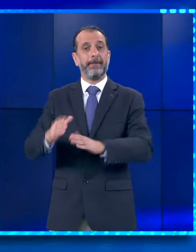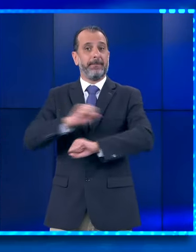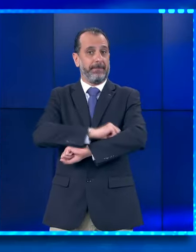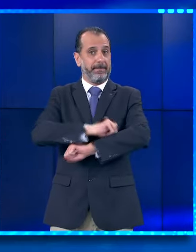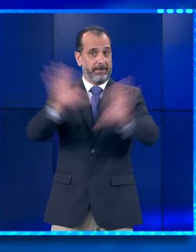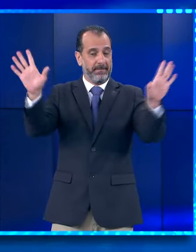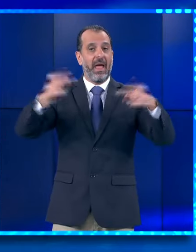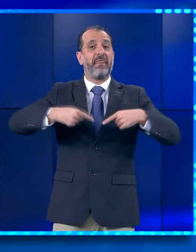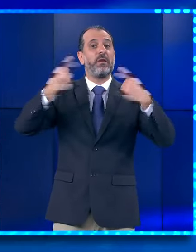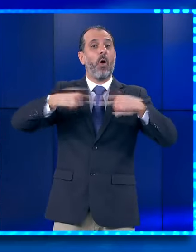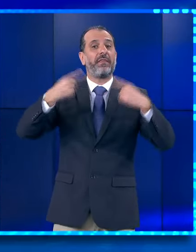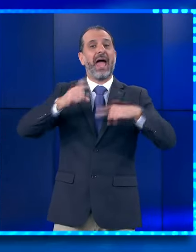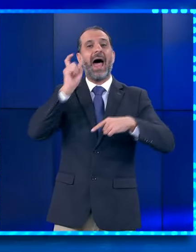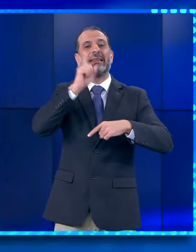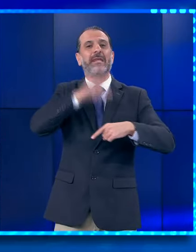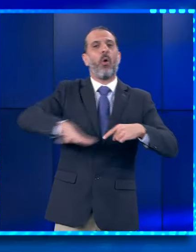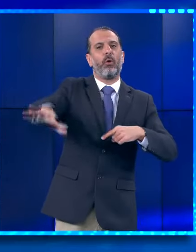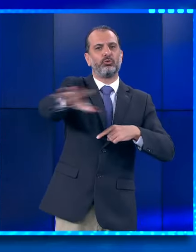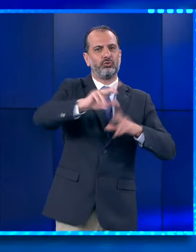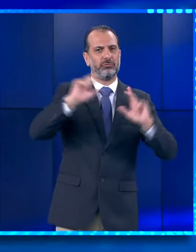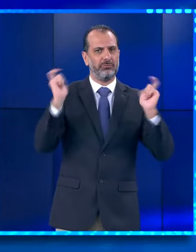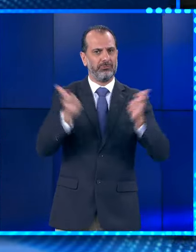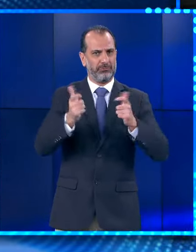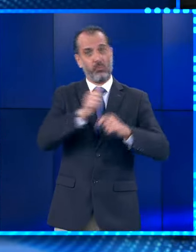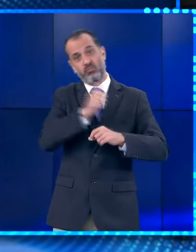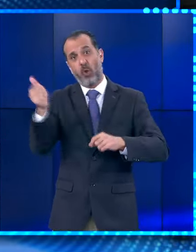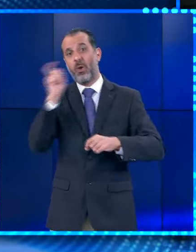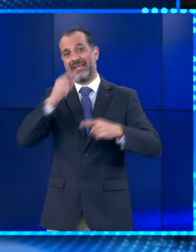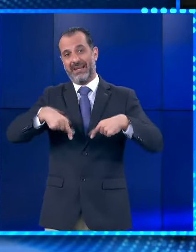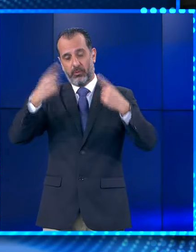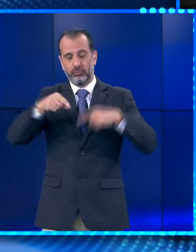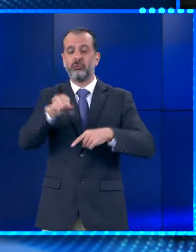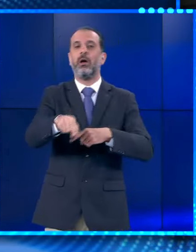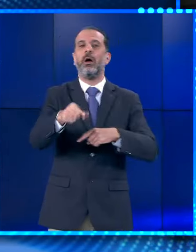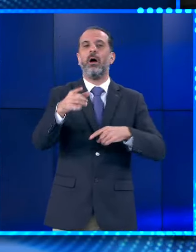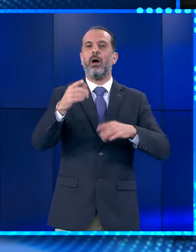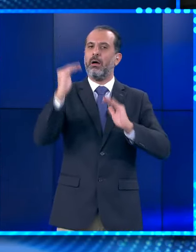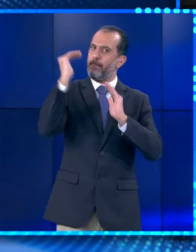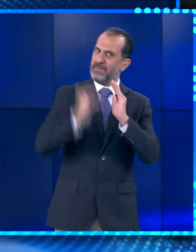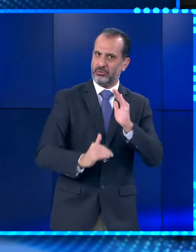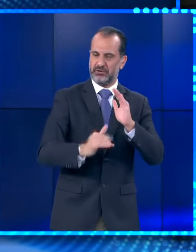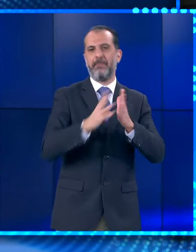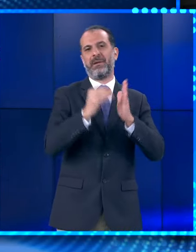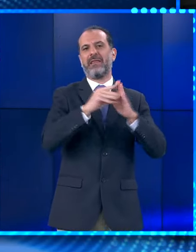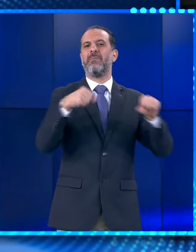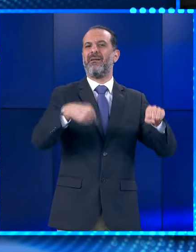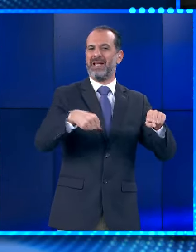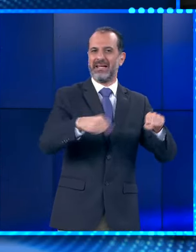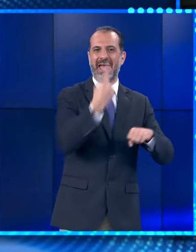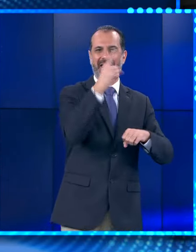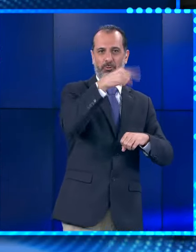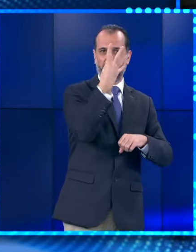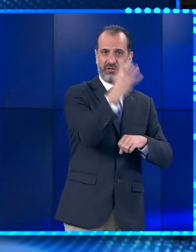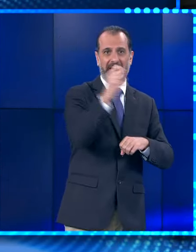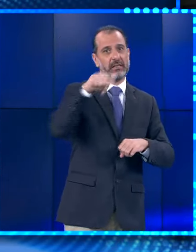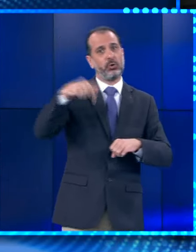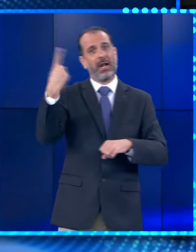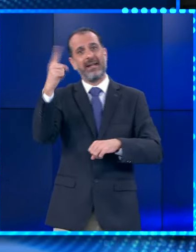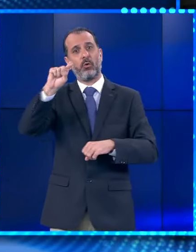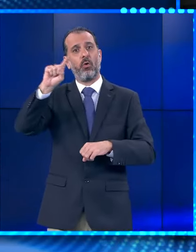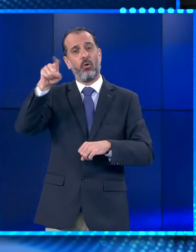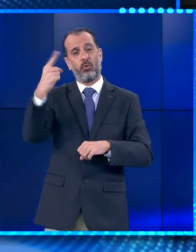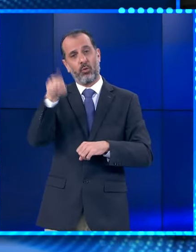ισχύουν από σήμερα στα διόδια της Αττικής Οδού. Έτσι, τα μοτοποδήλατα που πλήρωναν 1 ευρώ και 40 λεπτά από σήμερα πληρώνουν 1 και